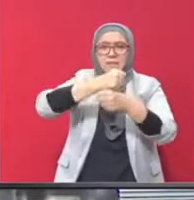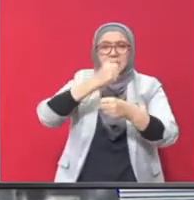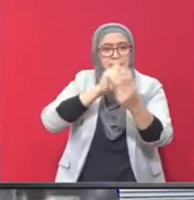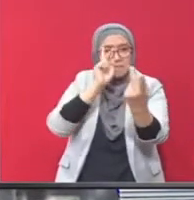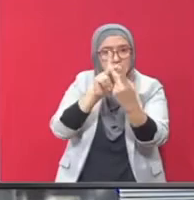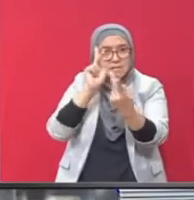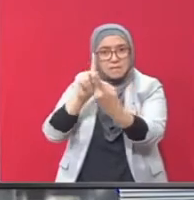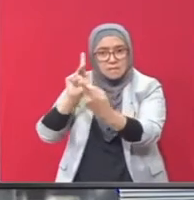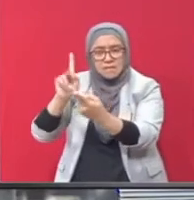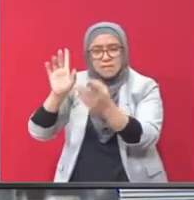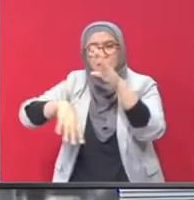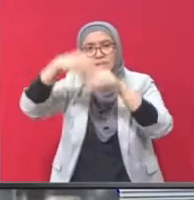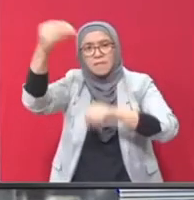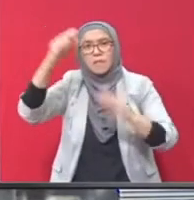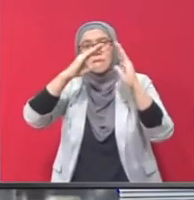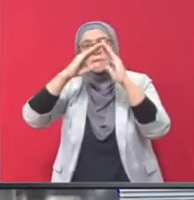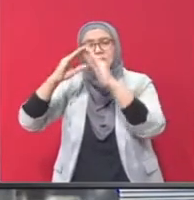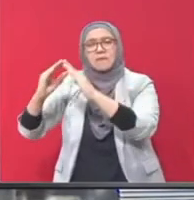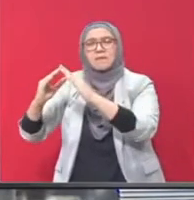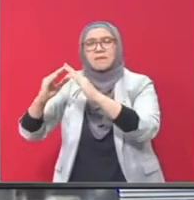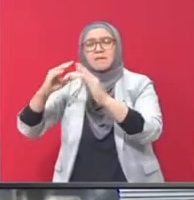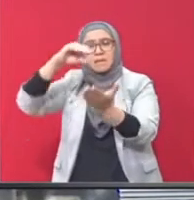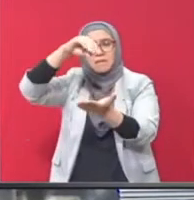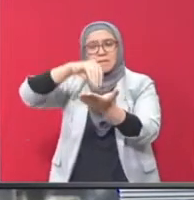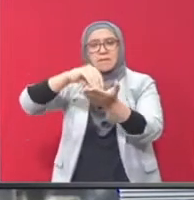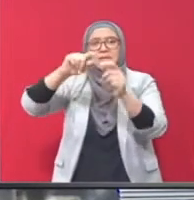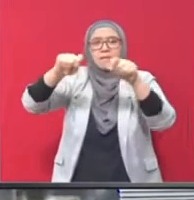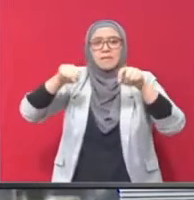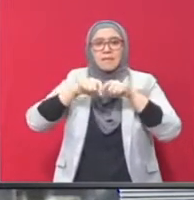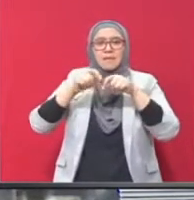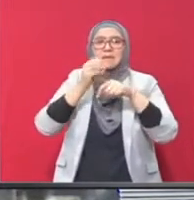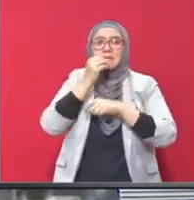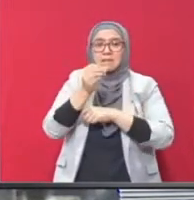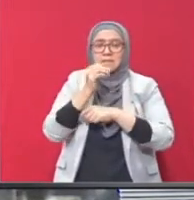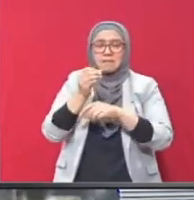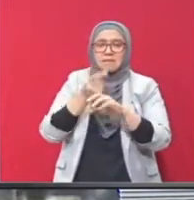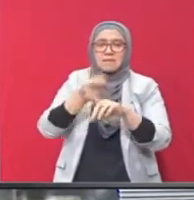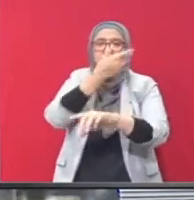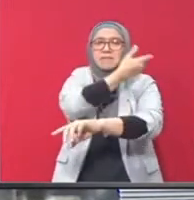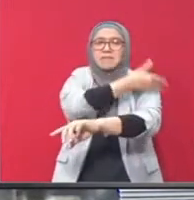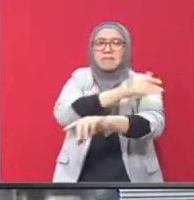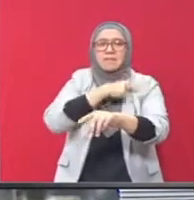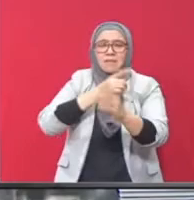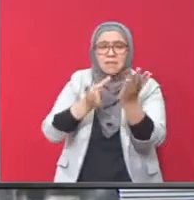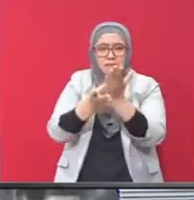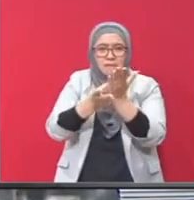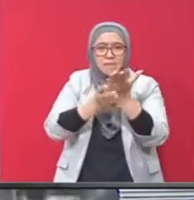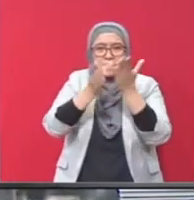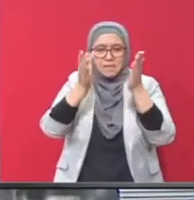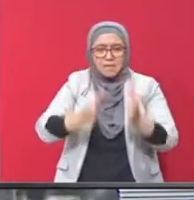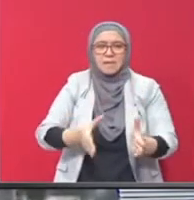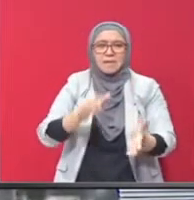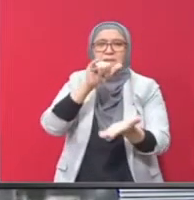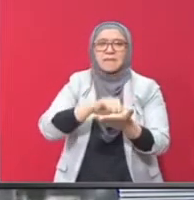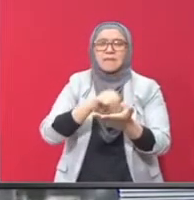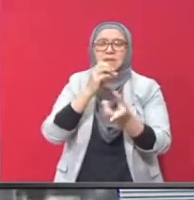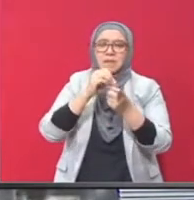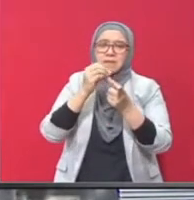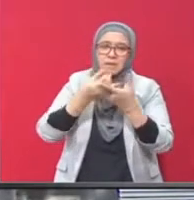khususnya di luar kawasan asal bekas penagih bagi membendung masalah penegas mula atau relaps